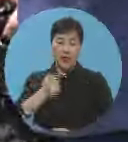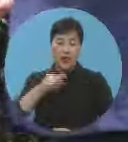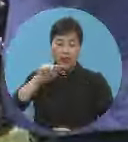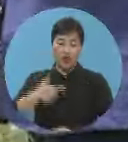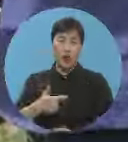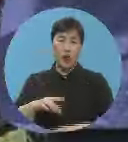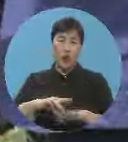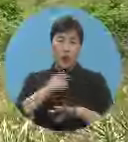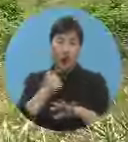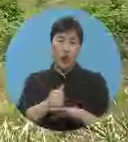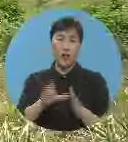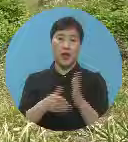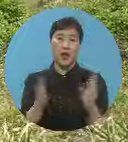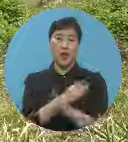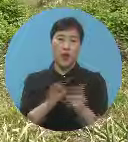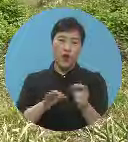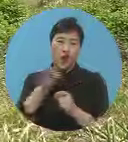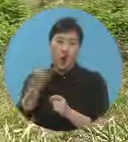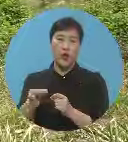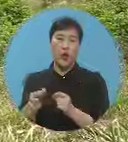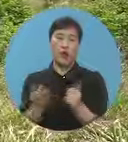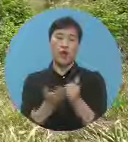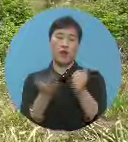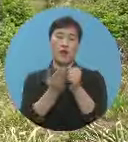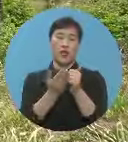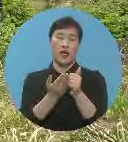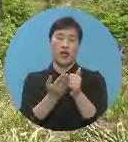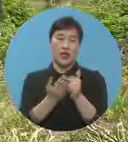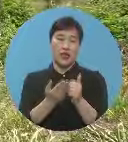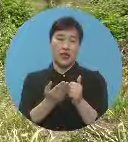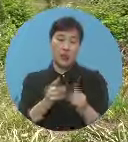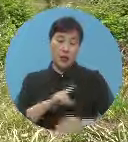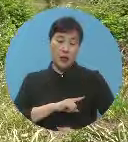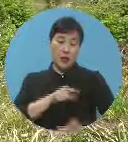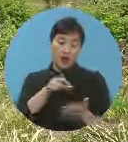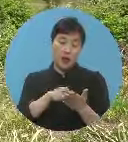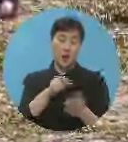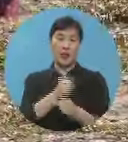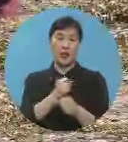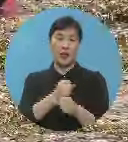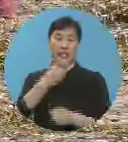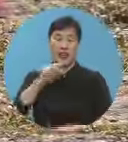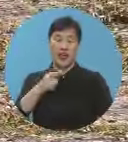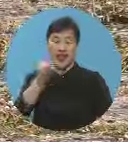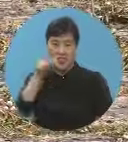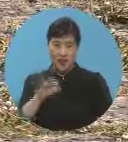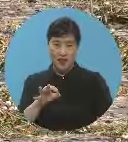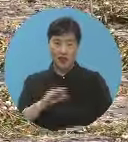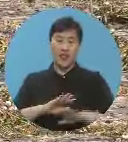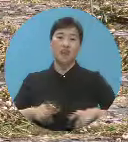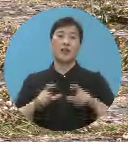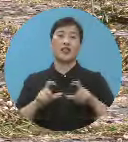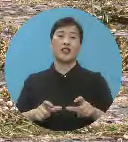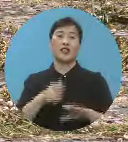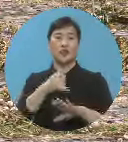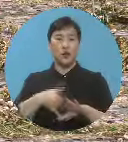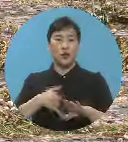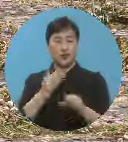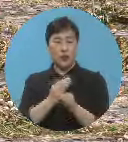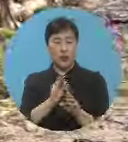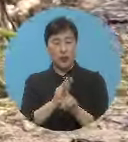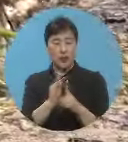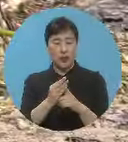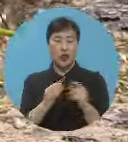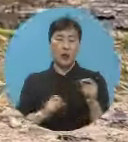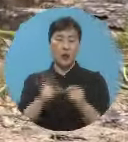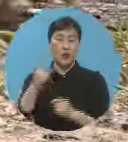단군 때부터 시작해 영원히 재배 될 식물이라 에서 단영 이란 이름이 붙었습니다 현재 전남 지역에서 재배하는